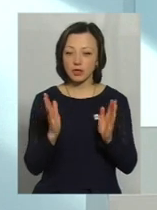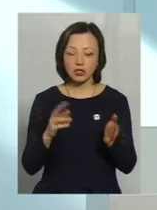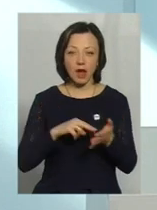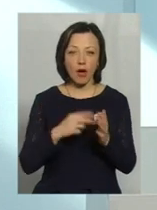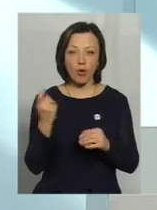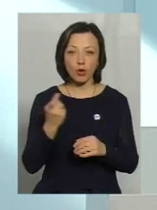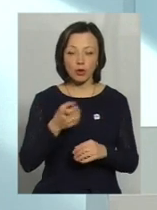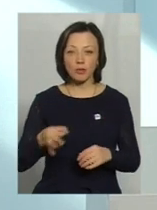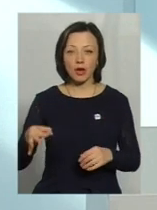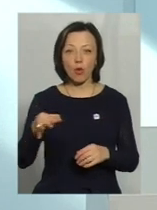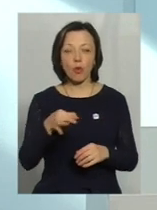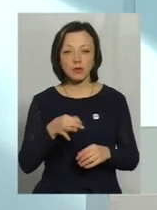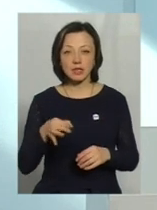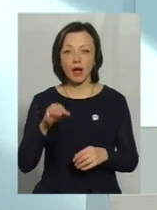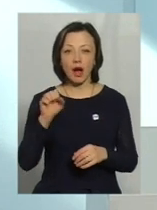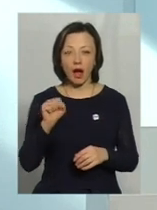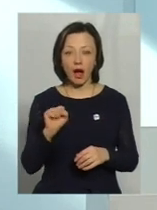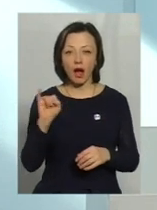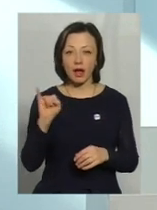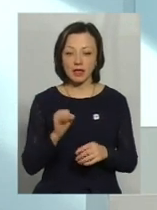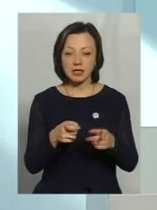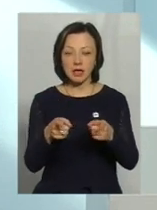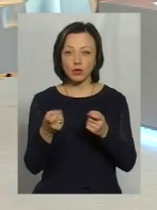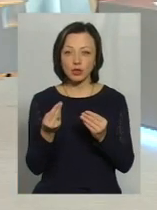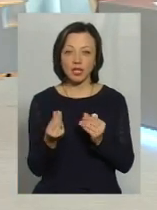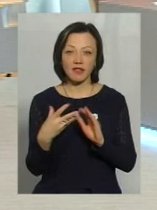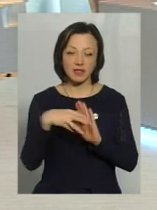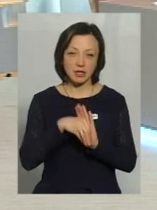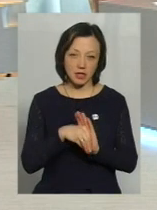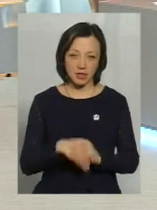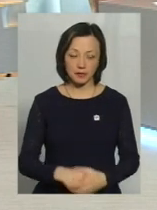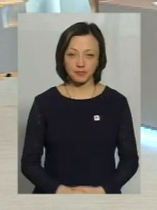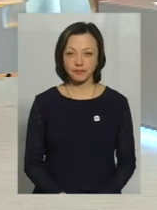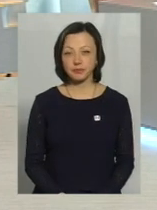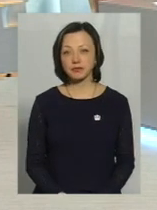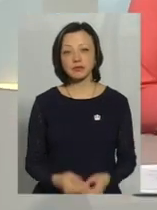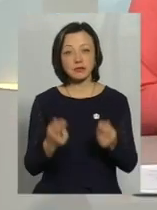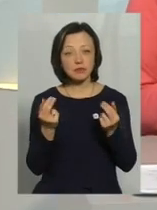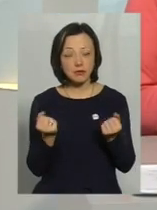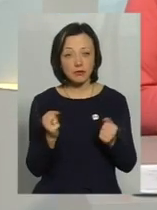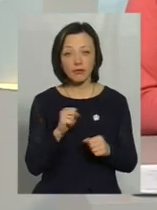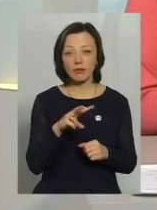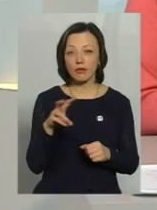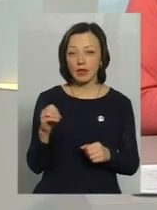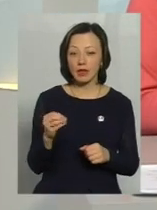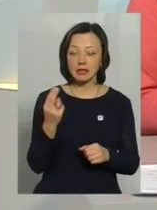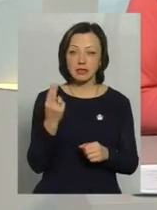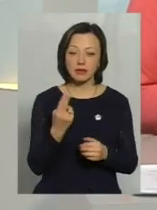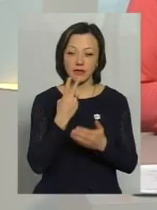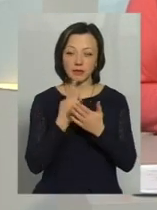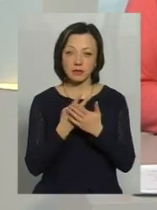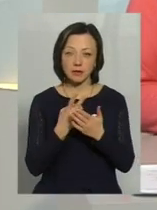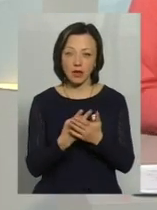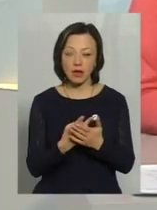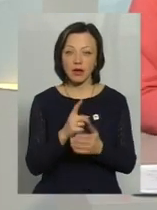економіки нашої Хмельницької області, а для залучення інвестицій. Так, але все ж таки ті цифри, які ви тільки що навели,